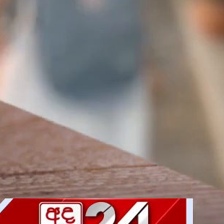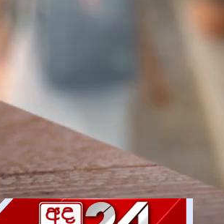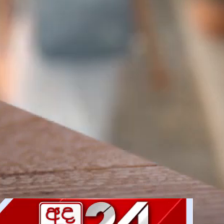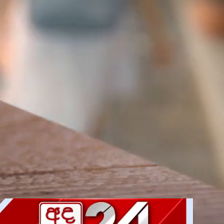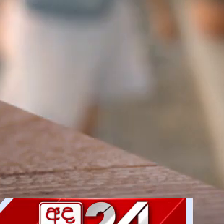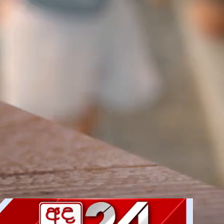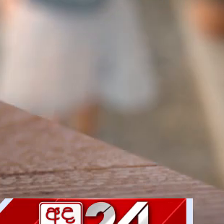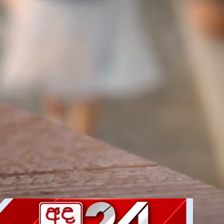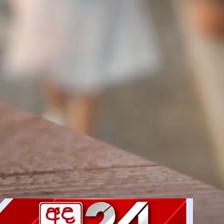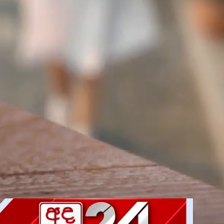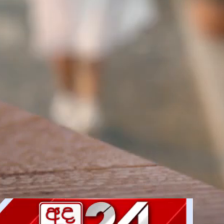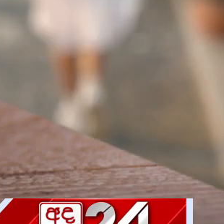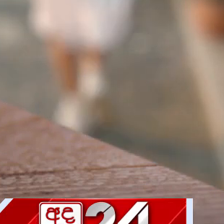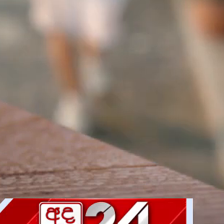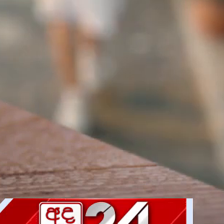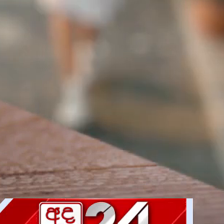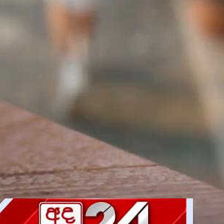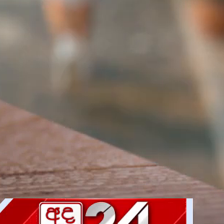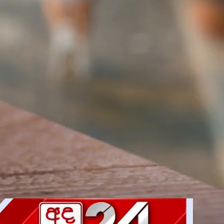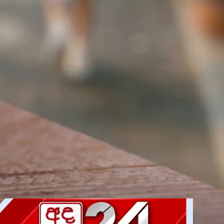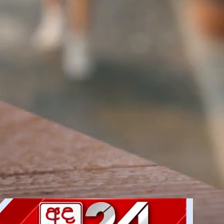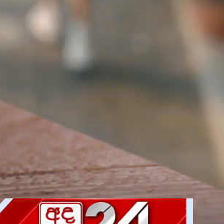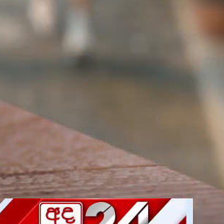සමදා සමහන් සමදා සුවෙන්